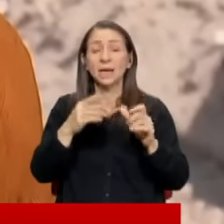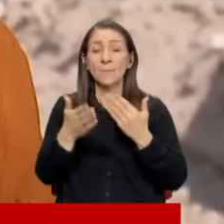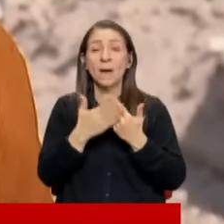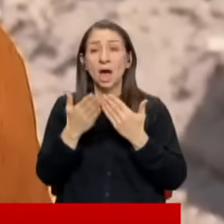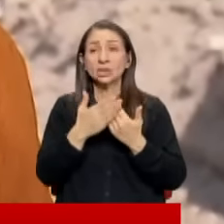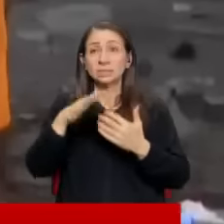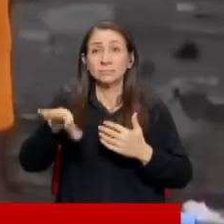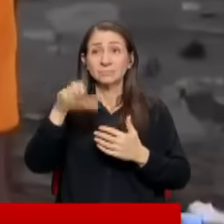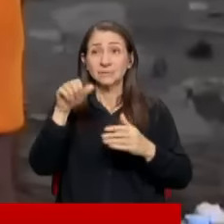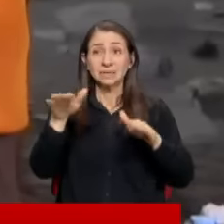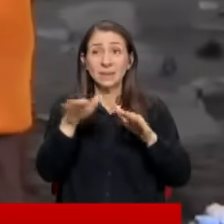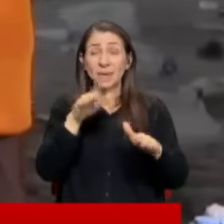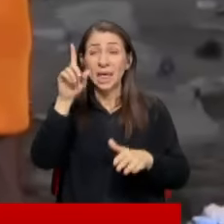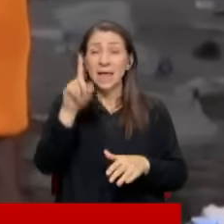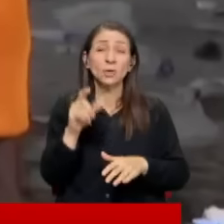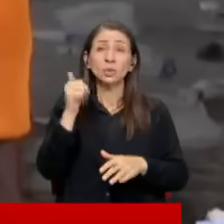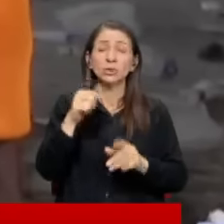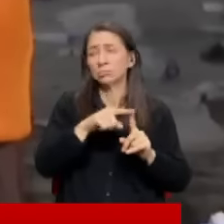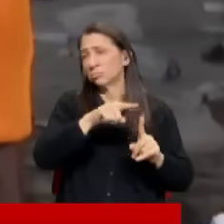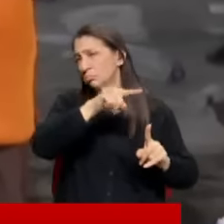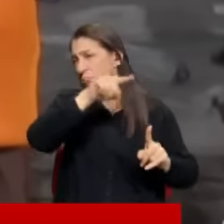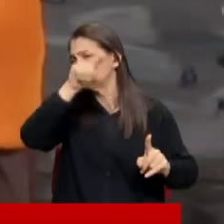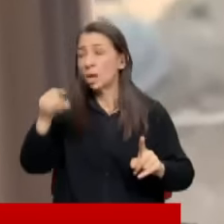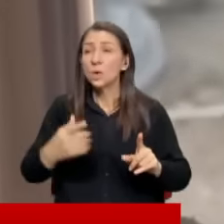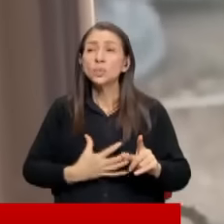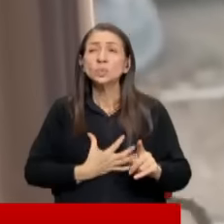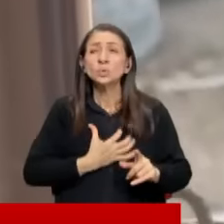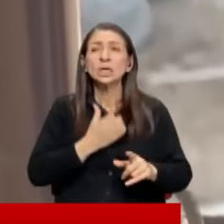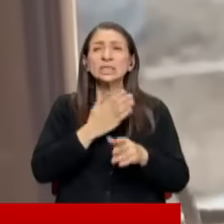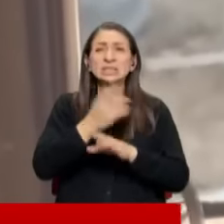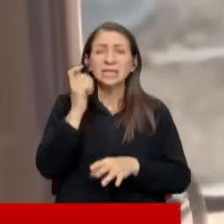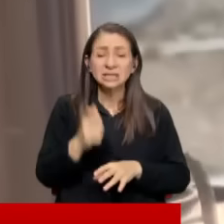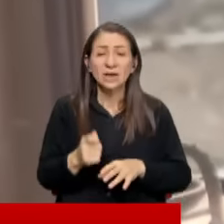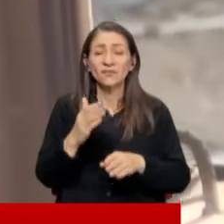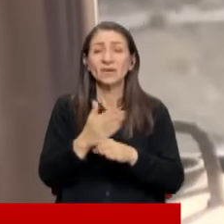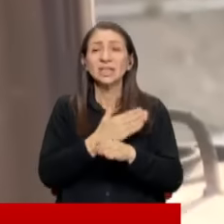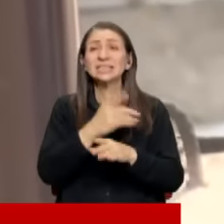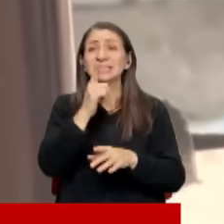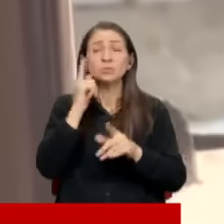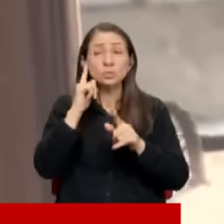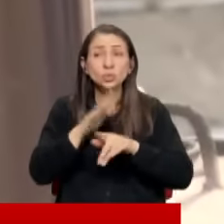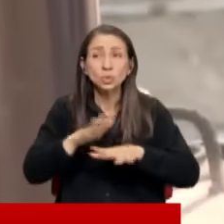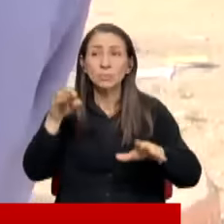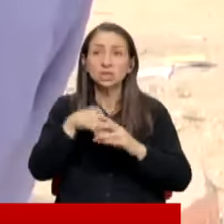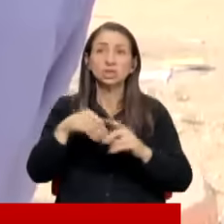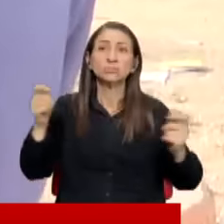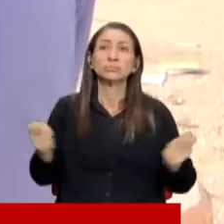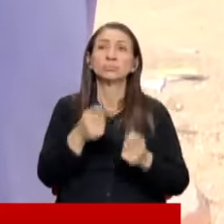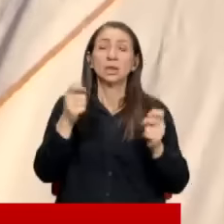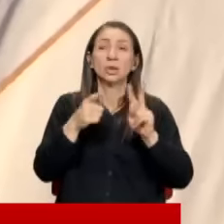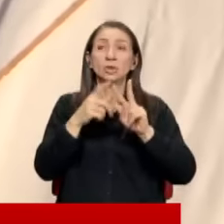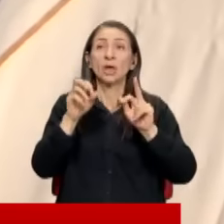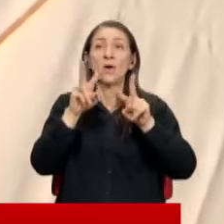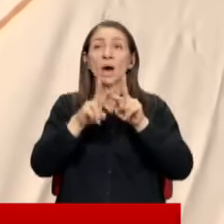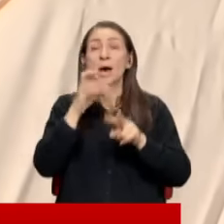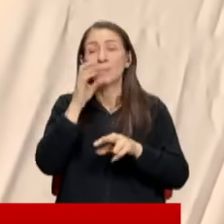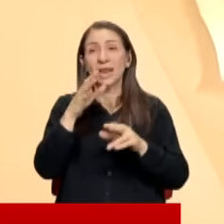Kahramanmaraş merkezi depremlerin ilk gününden bu yana acıları, gerçekleri, vatandaşın sesini duyurmak için sahadaydı Now Haber